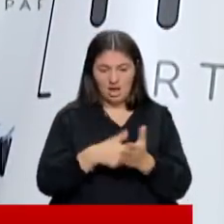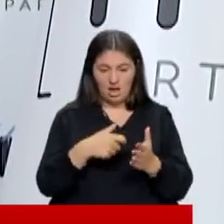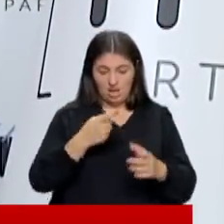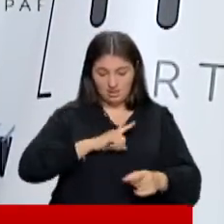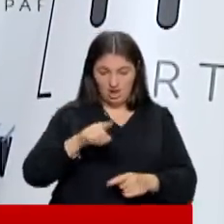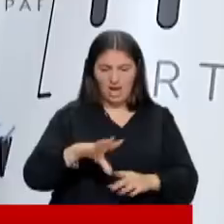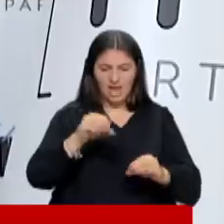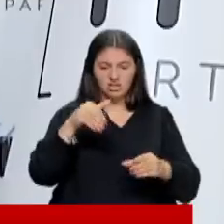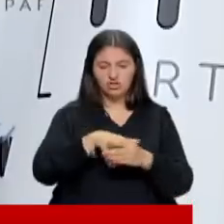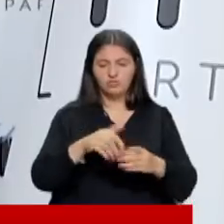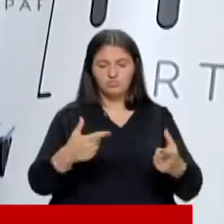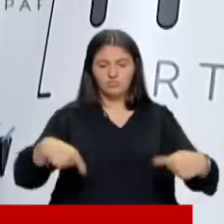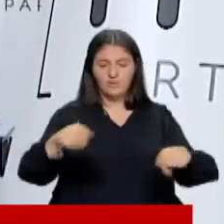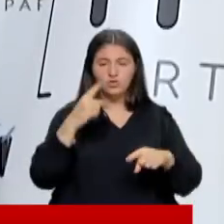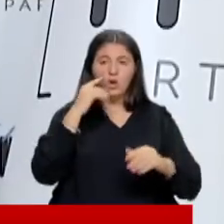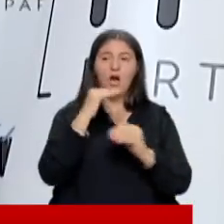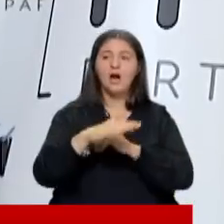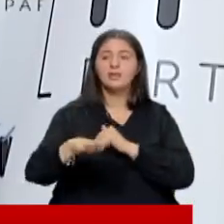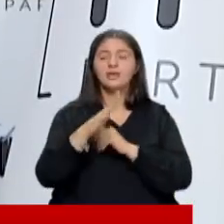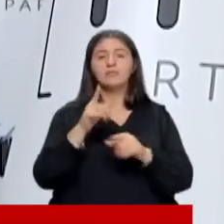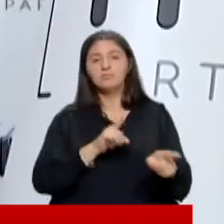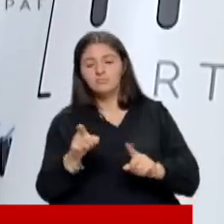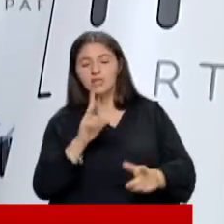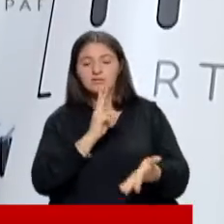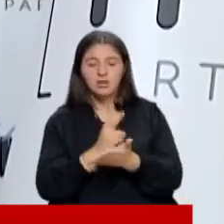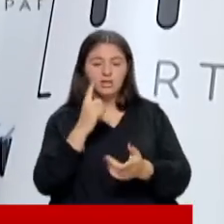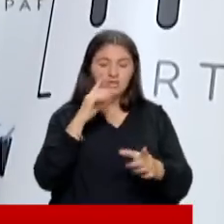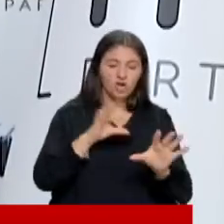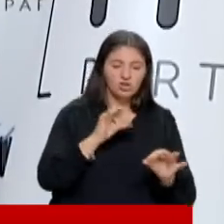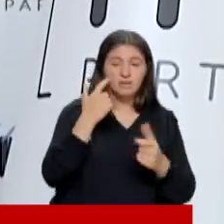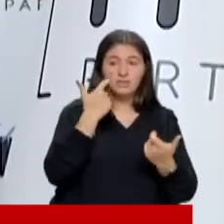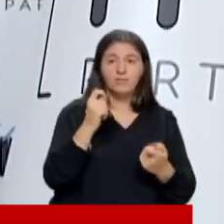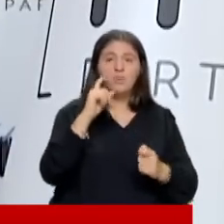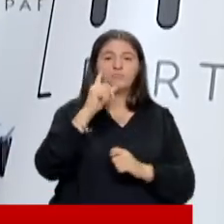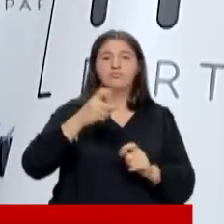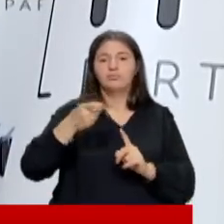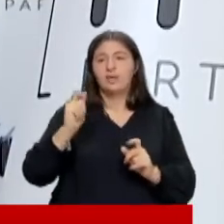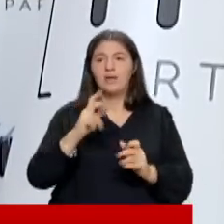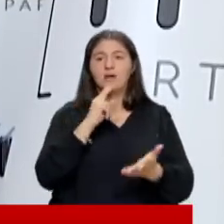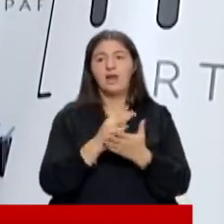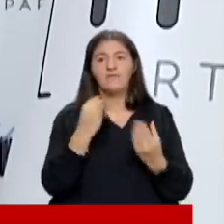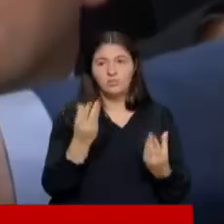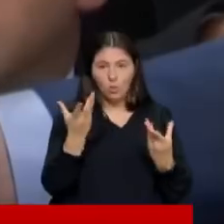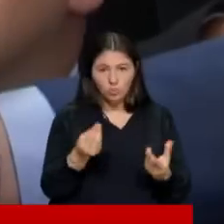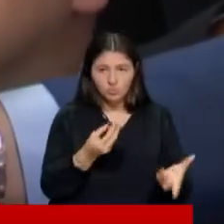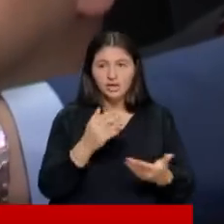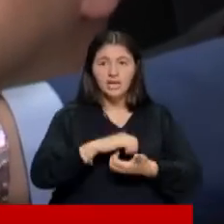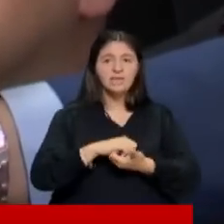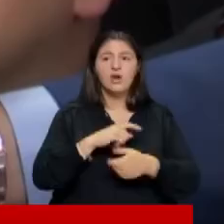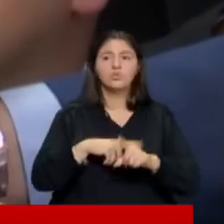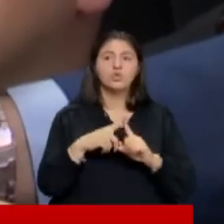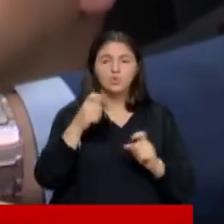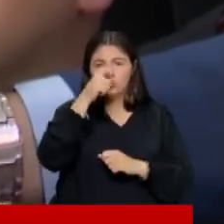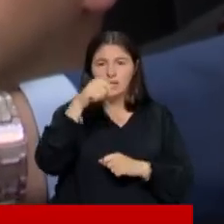Her seçim çevresinde halkın eğilim ve tercihlerinin dikkate alınarak tespit edilmesi de karar verilmiş olup ittifak